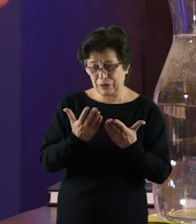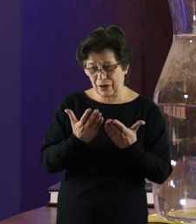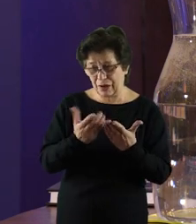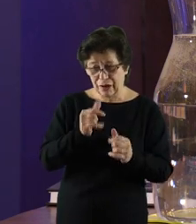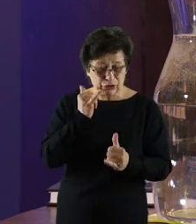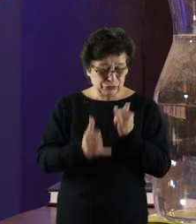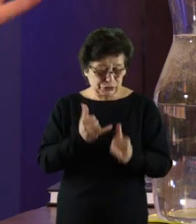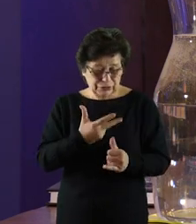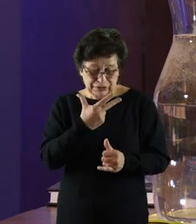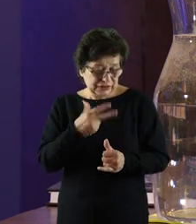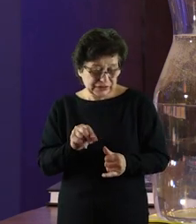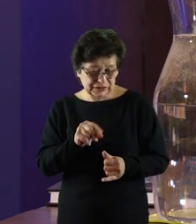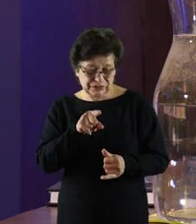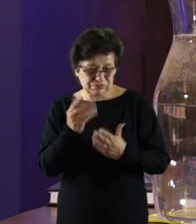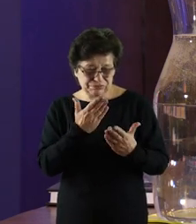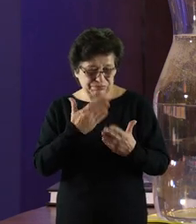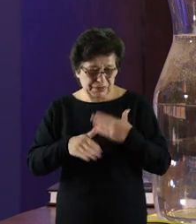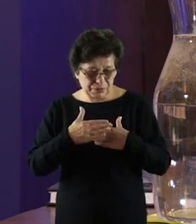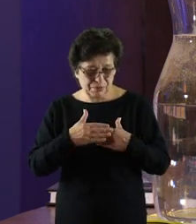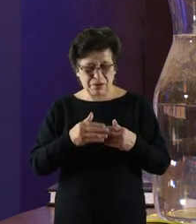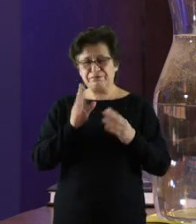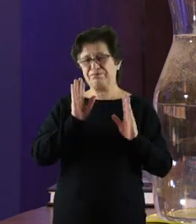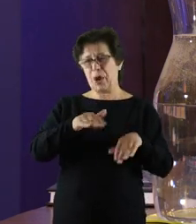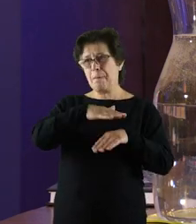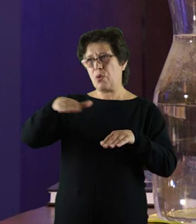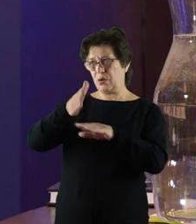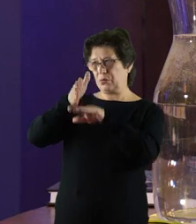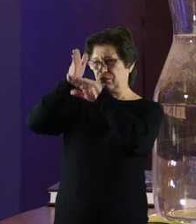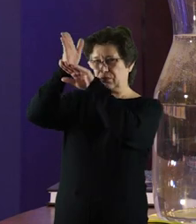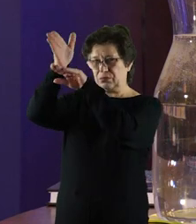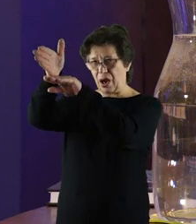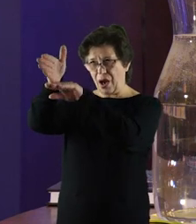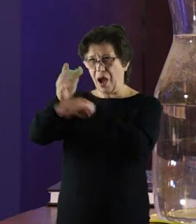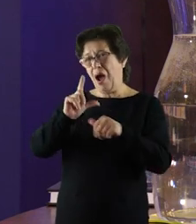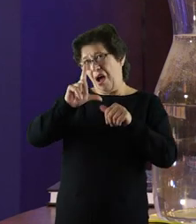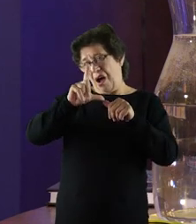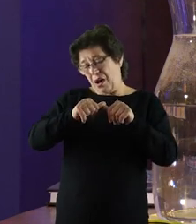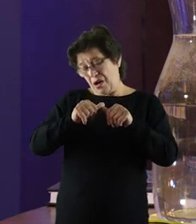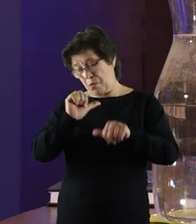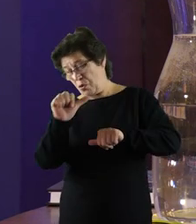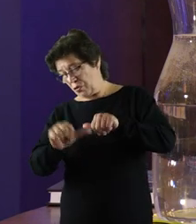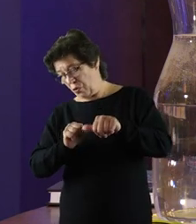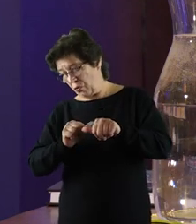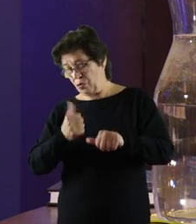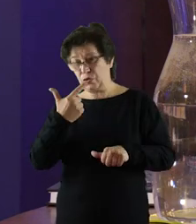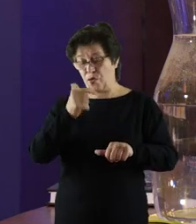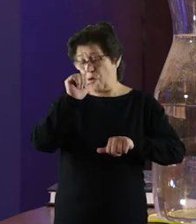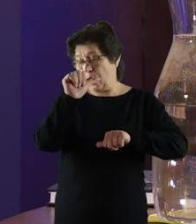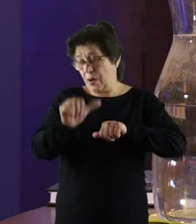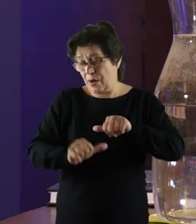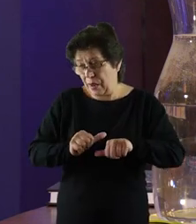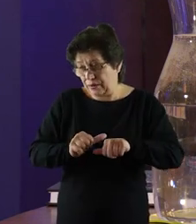półkę. Parę razy potem sięgam po nią ponownie i zdarza się, że po roku, dwóch latach zupełnie inaczej ją czytam i